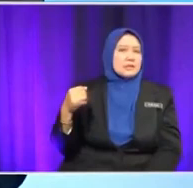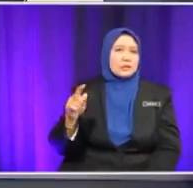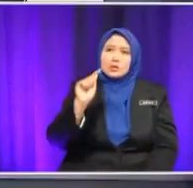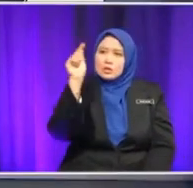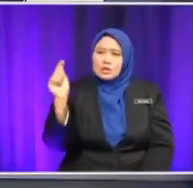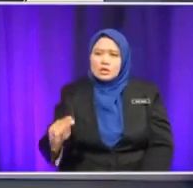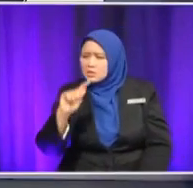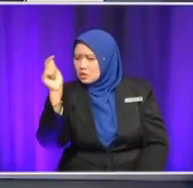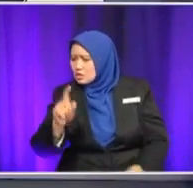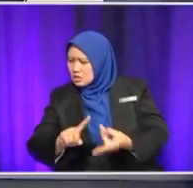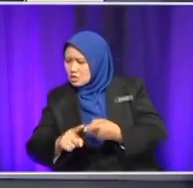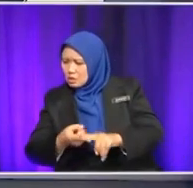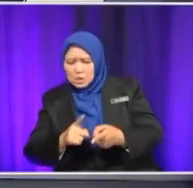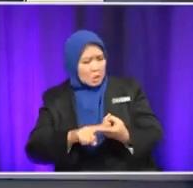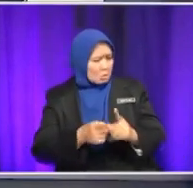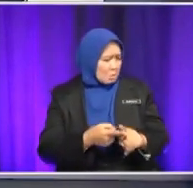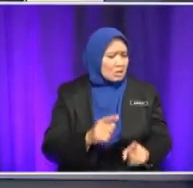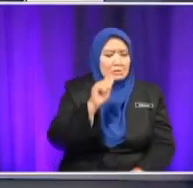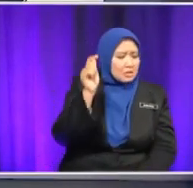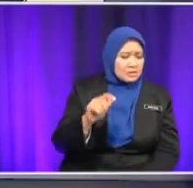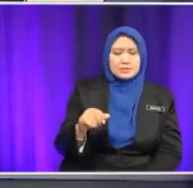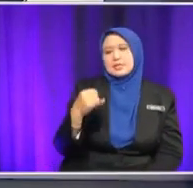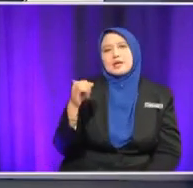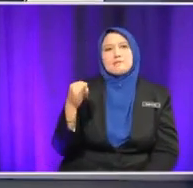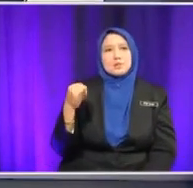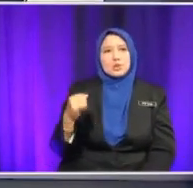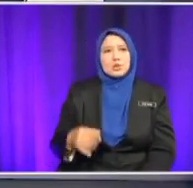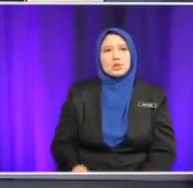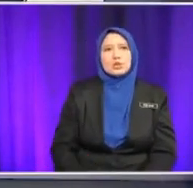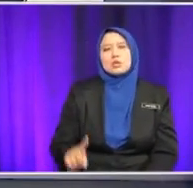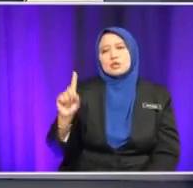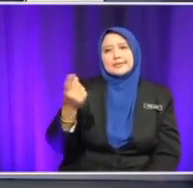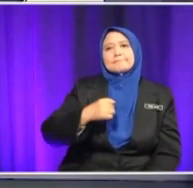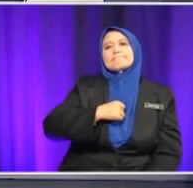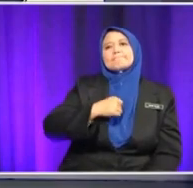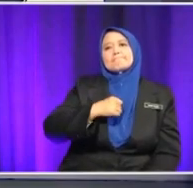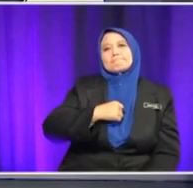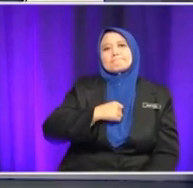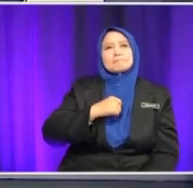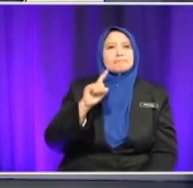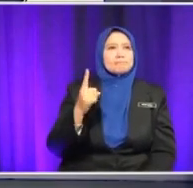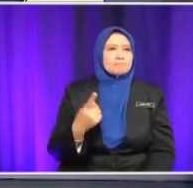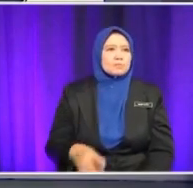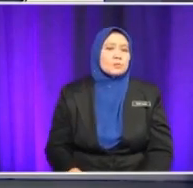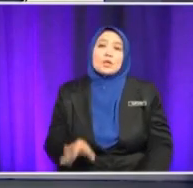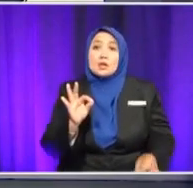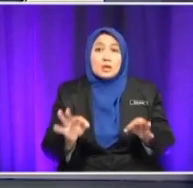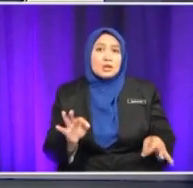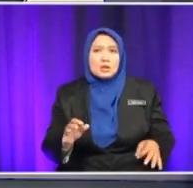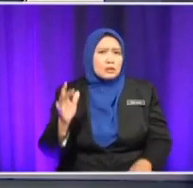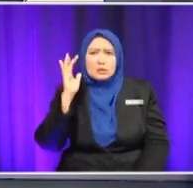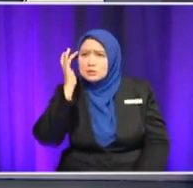kecerdasan diri sendiri dan juga kalau murid tidak paham soal dan boleh bertanya kepada